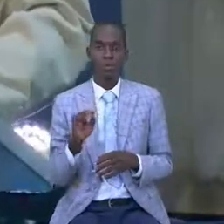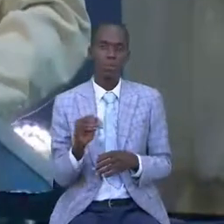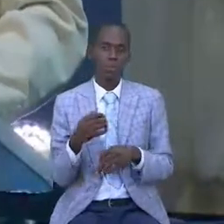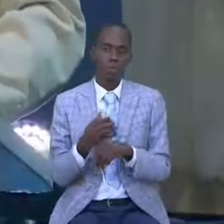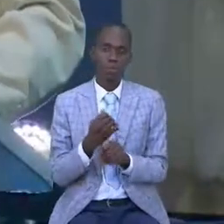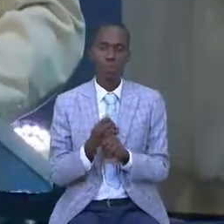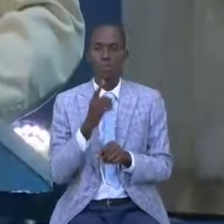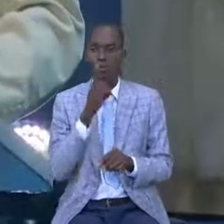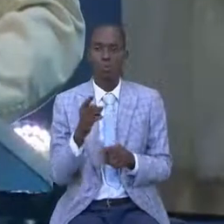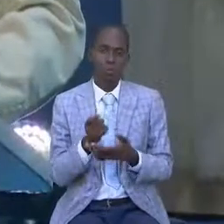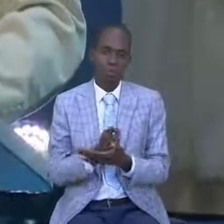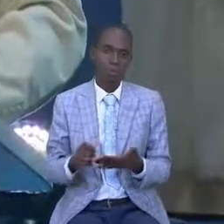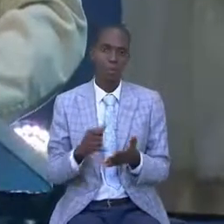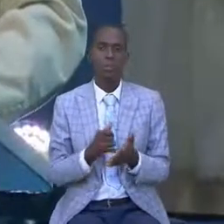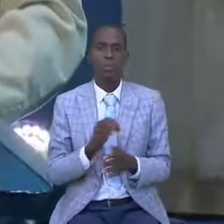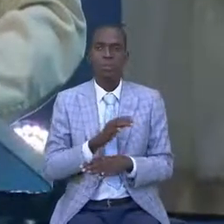Conseiller,